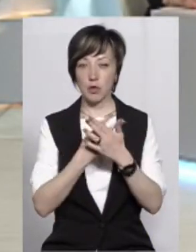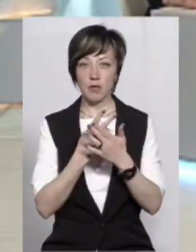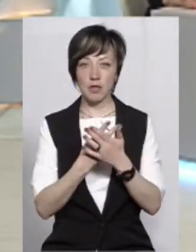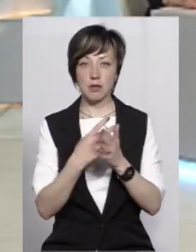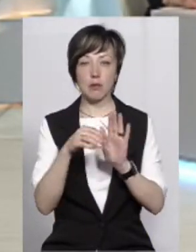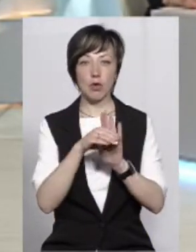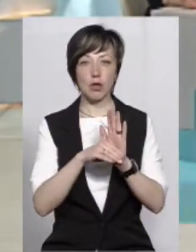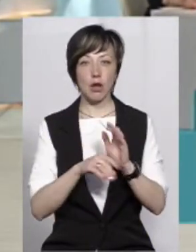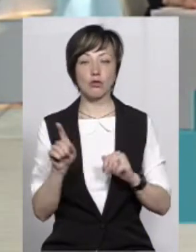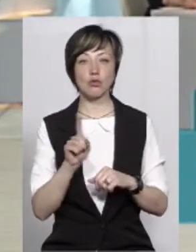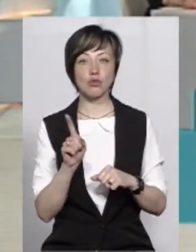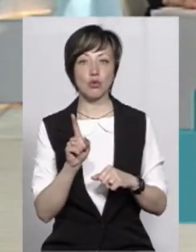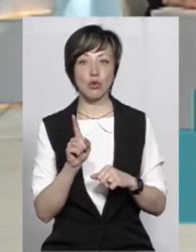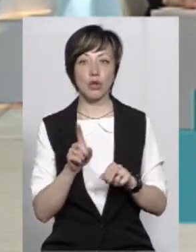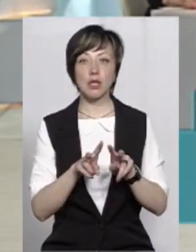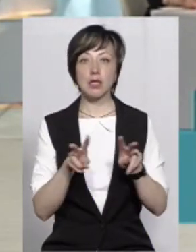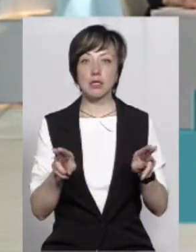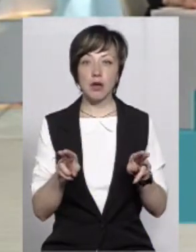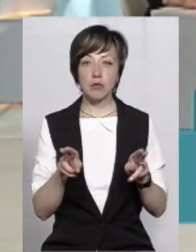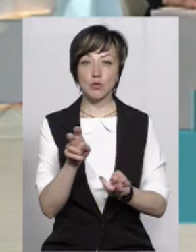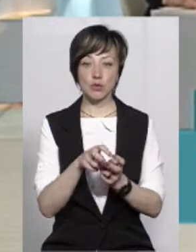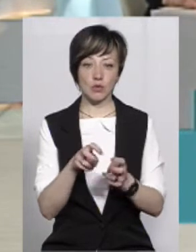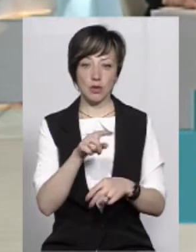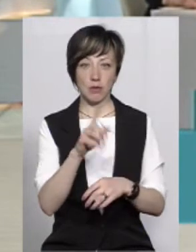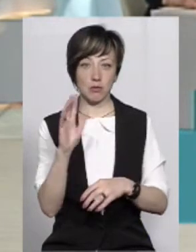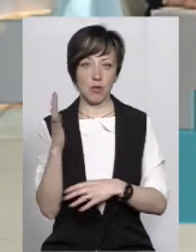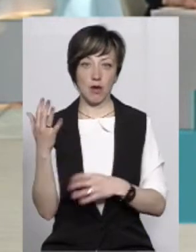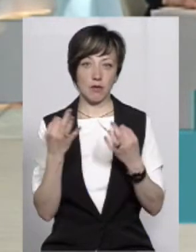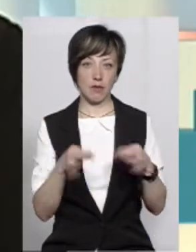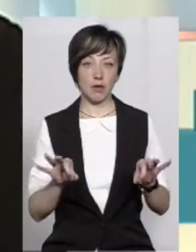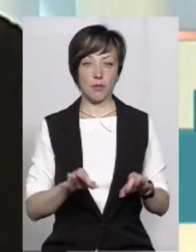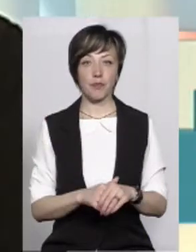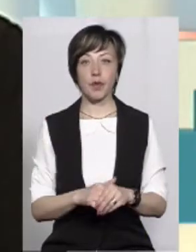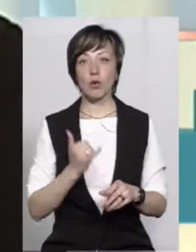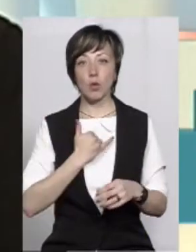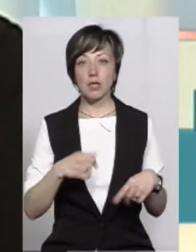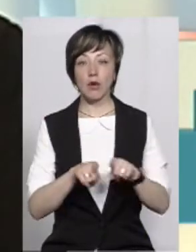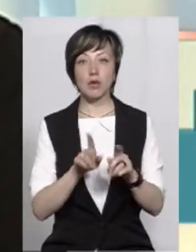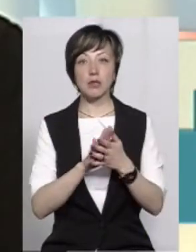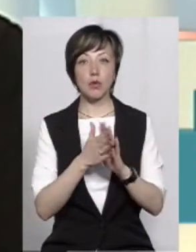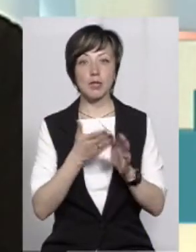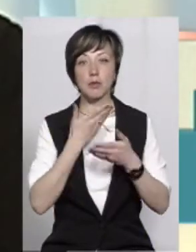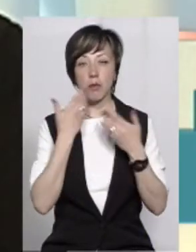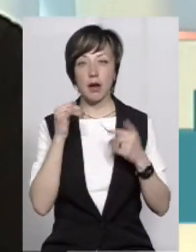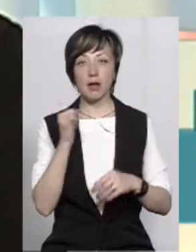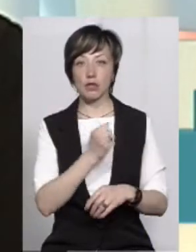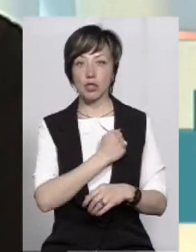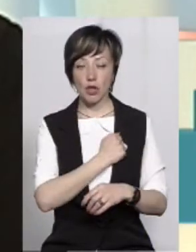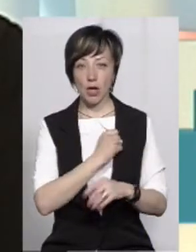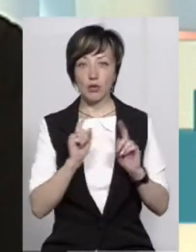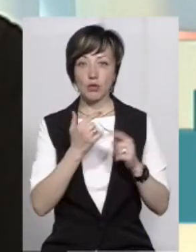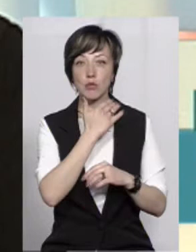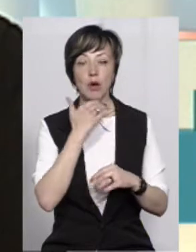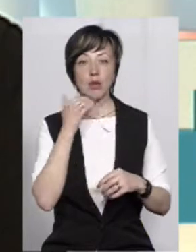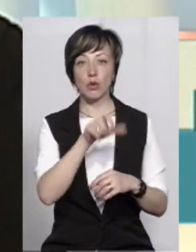от передачі, що так само там щурі ходять пішки. Тобто, в нас такої ситуації немає. І, на жаль, ви знаєте, в нас